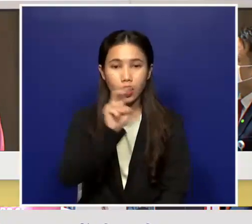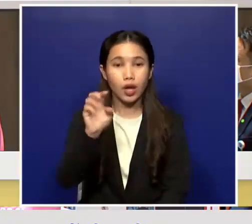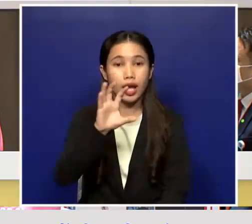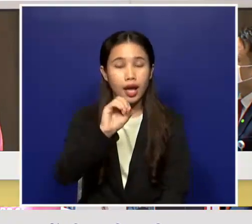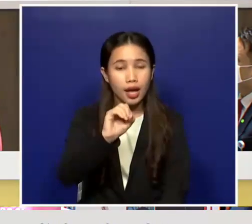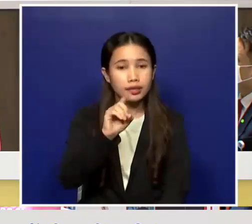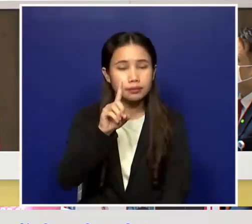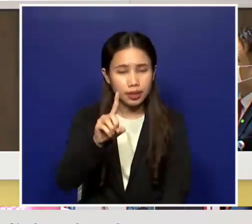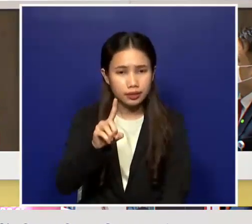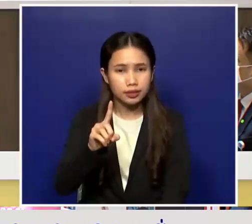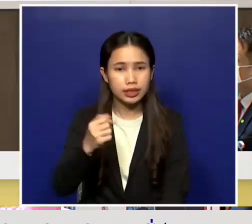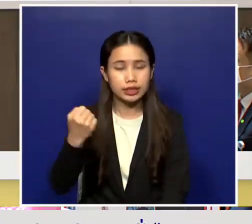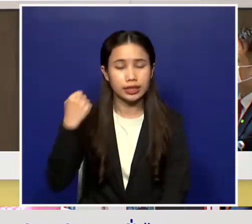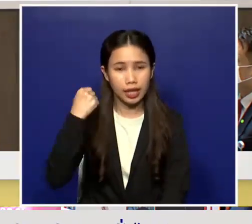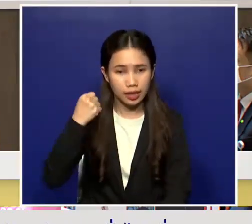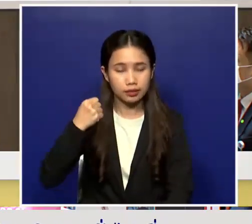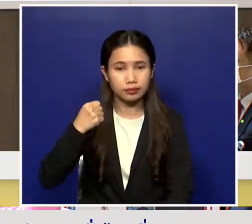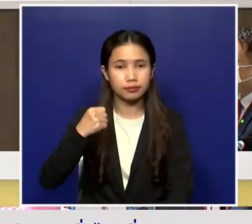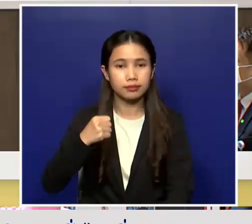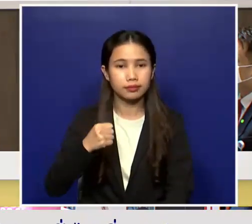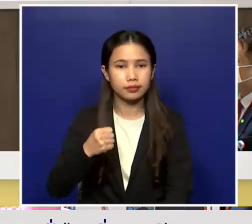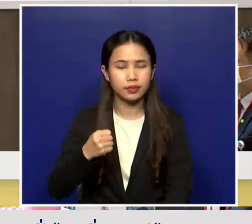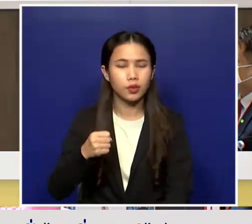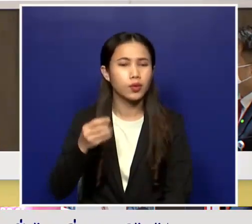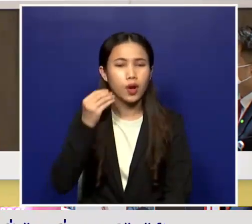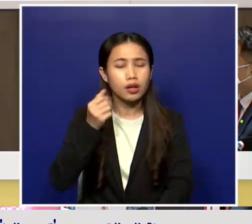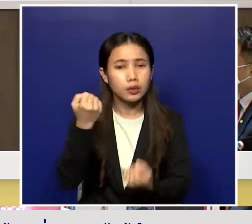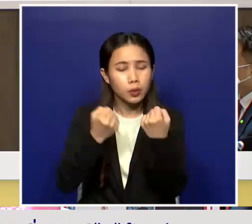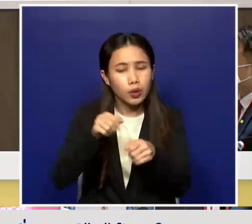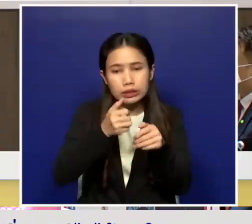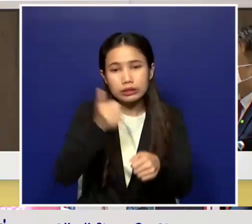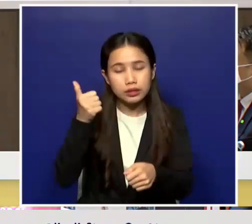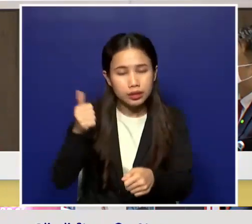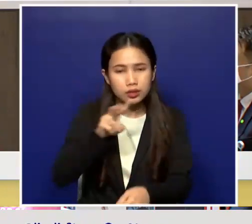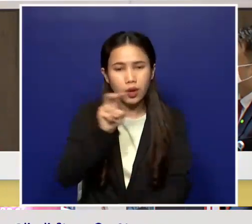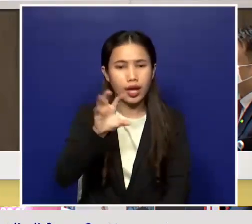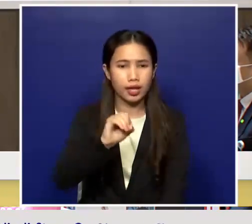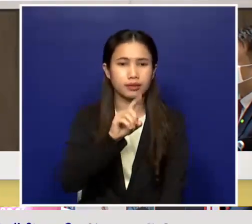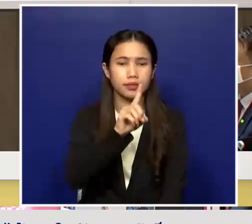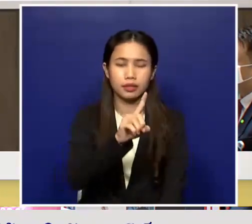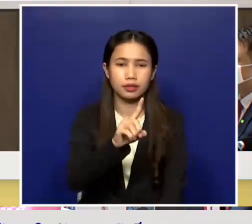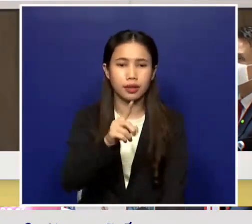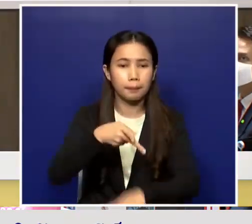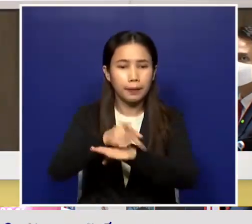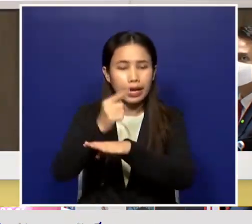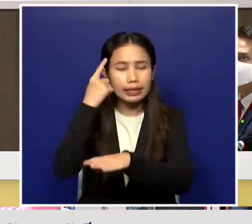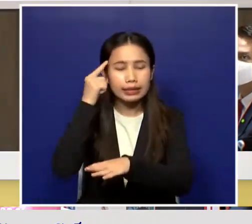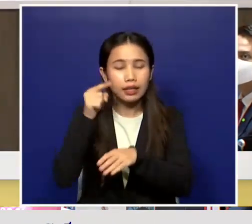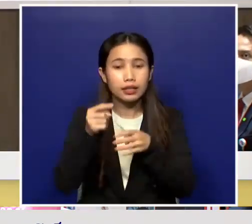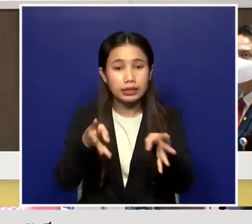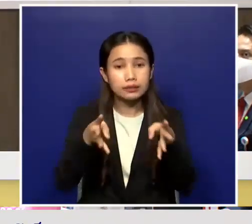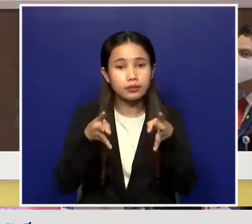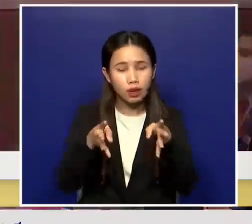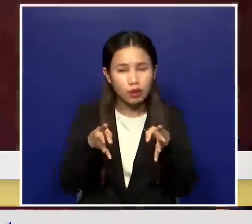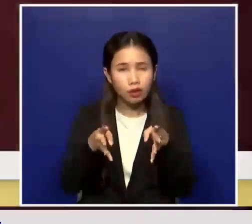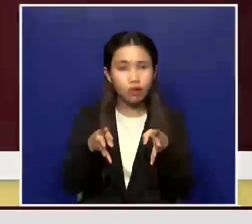251แรงม้าชาวบ้านเขา300กว่าแรงทั้งนั้นแล้วเดี๋ยวนี้ถ้า251แรงม้าท่านประธานนึกถึงรถ10ล้อไหม